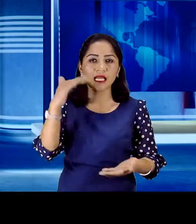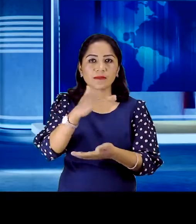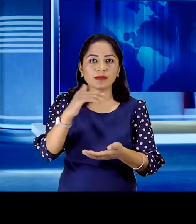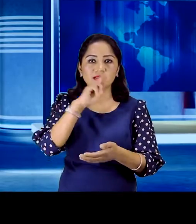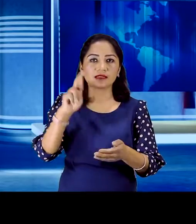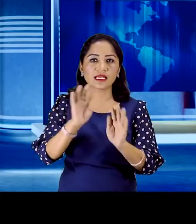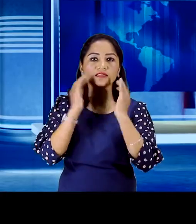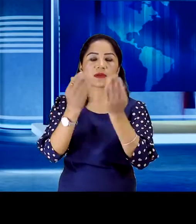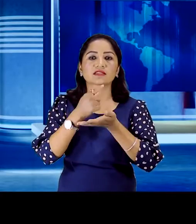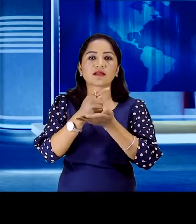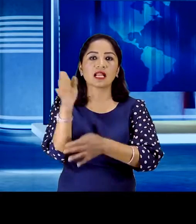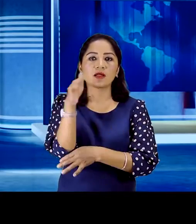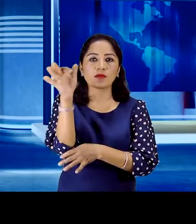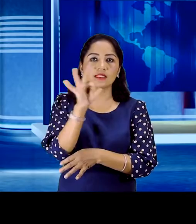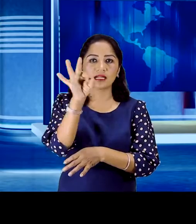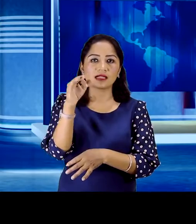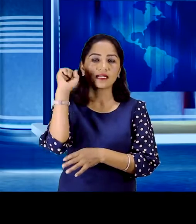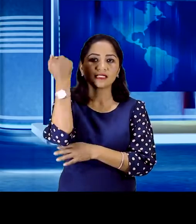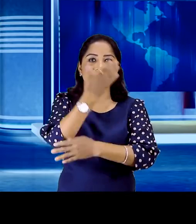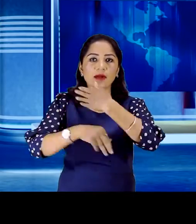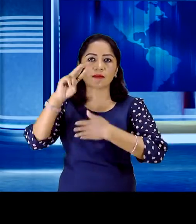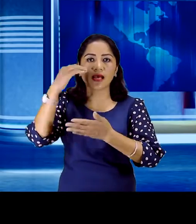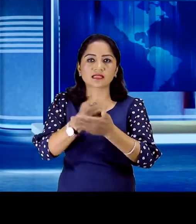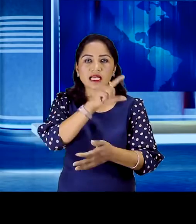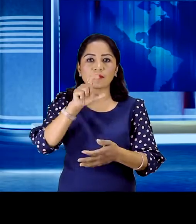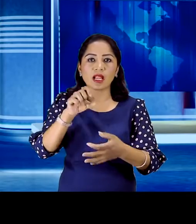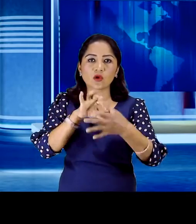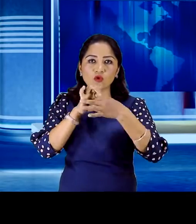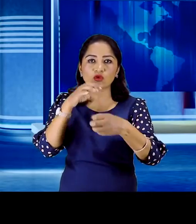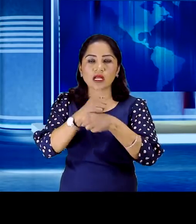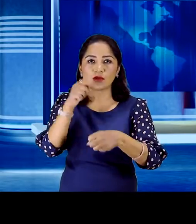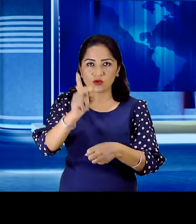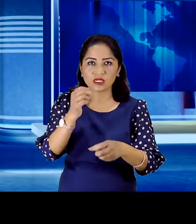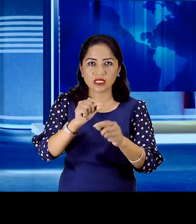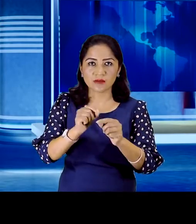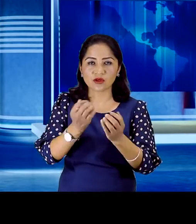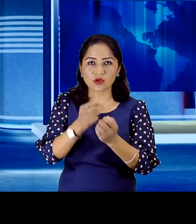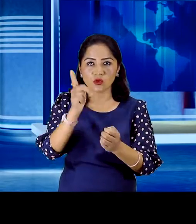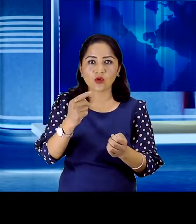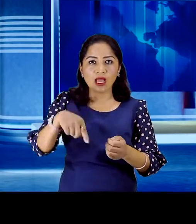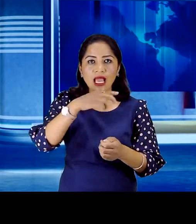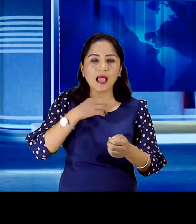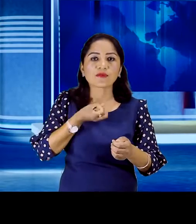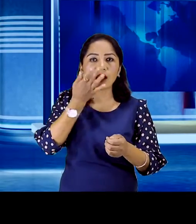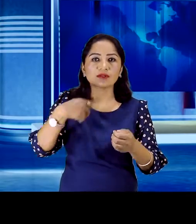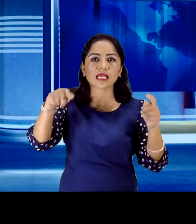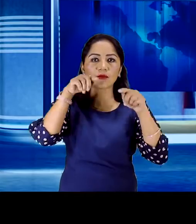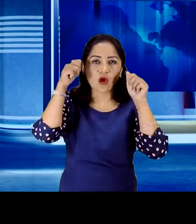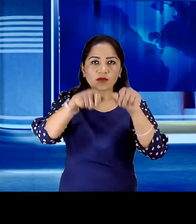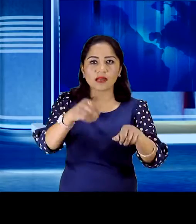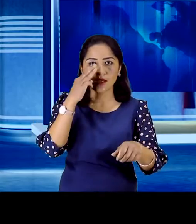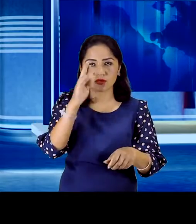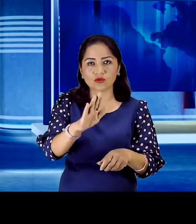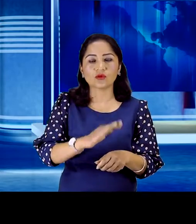महीला बाल बाली का तथ था समास कल्याण मंत्रा लाए र राष्ट्री अपांग महासंग नेपाल को सहकारी मा निर्माण गरीको कारिक्रम हाम्र आवाज